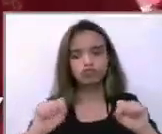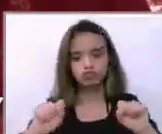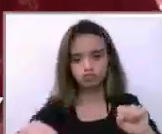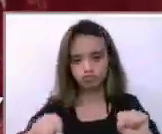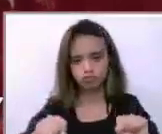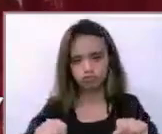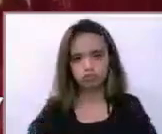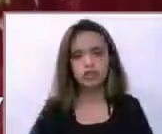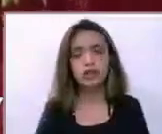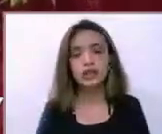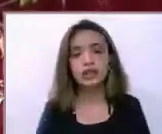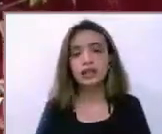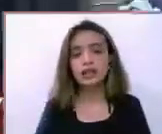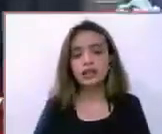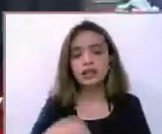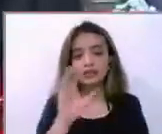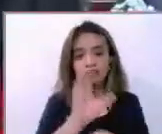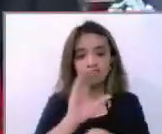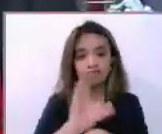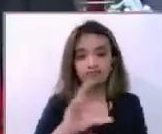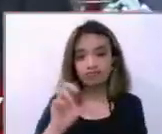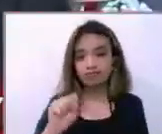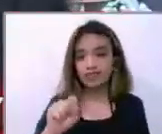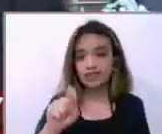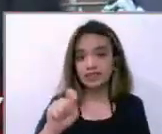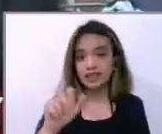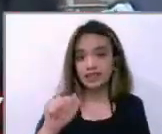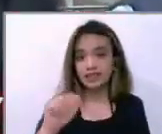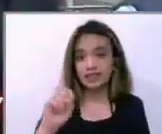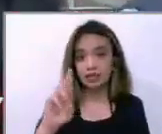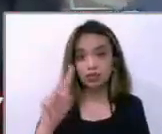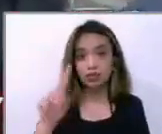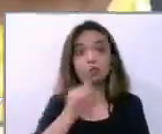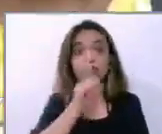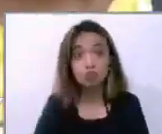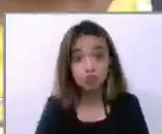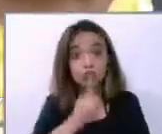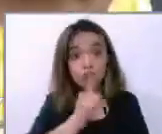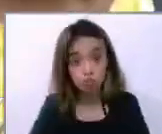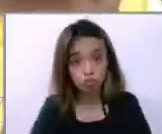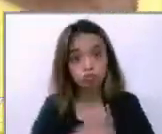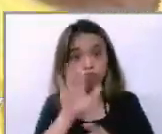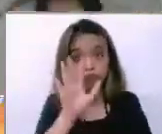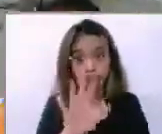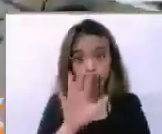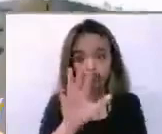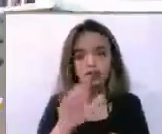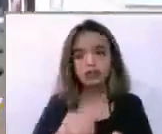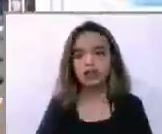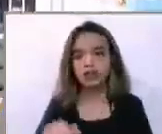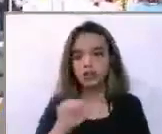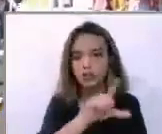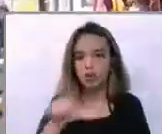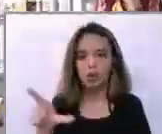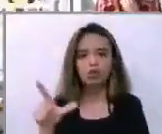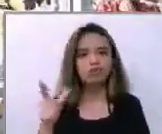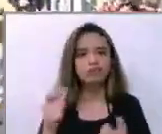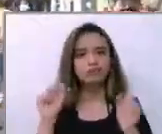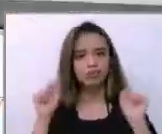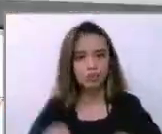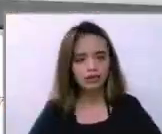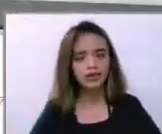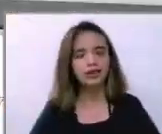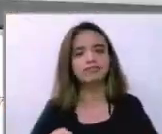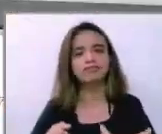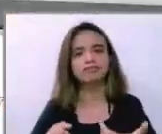Cruz Church ang orihinal na rebulto ng Itim na Nazareno kung saan maaari ring bumisita ang mga deboto. Pero bawal pa rin ang paghalik dito